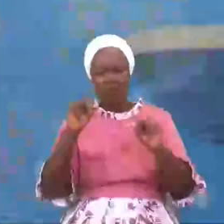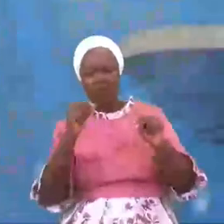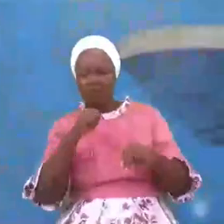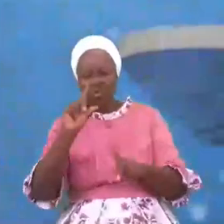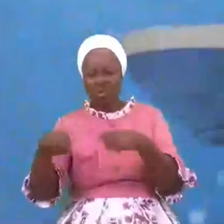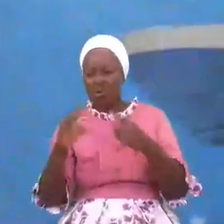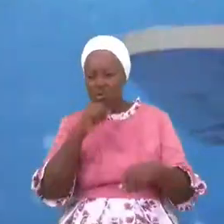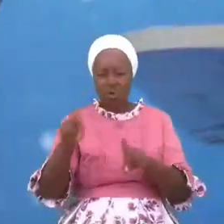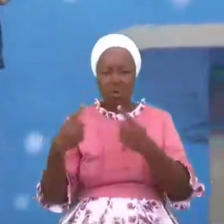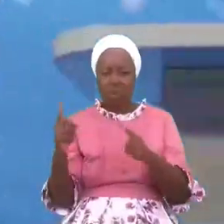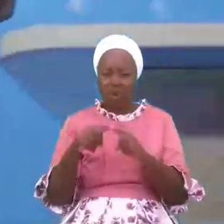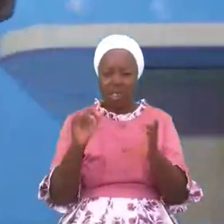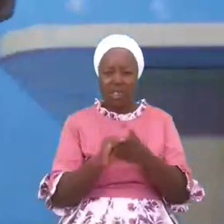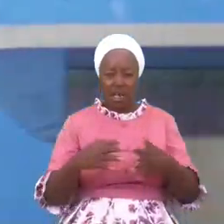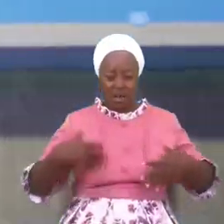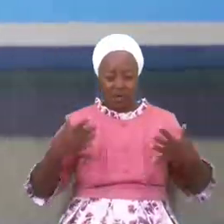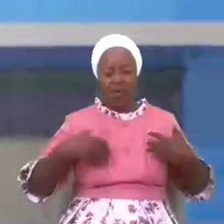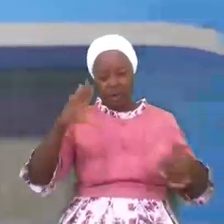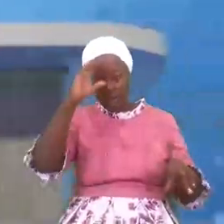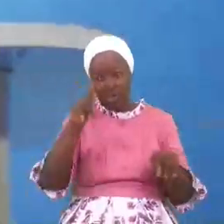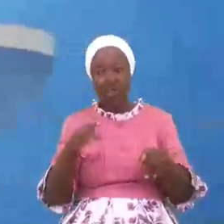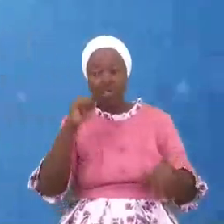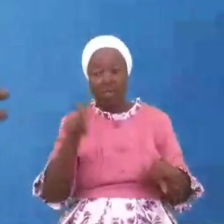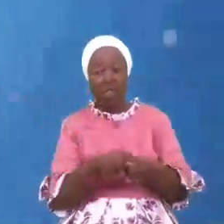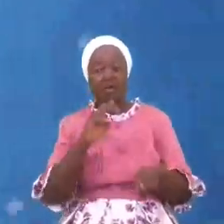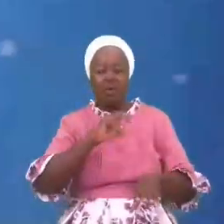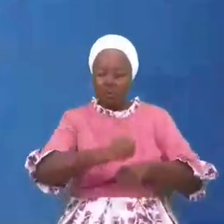tu n'iras pas. Mais la jeune sœur souffrait.